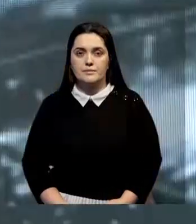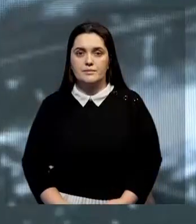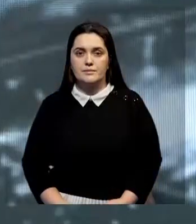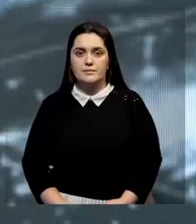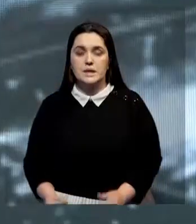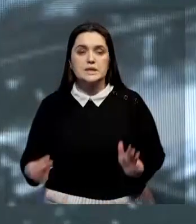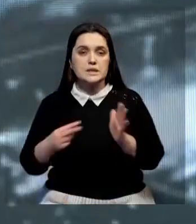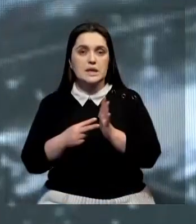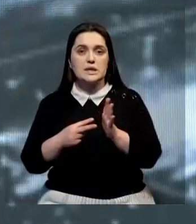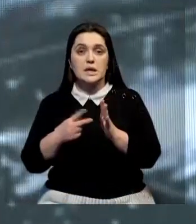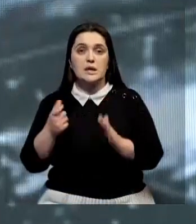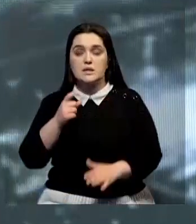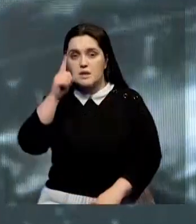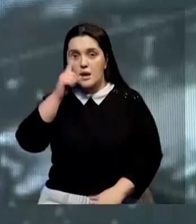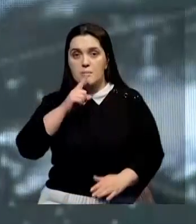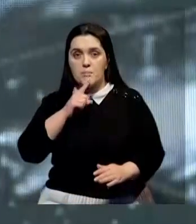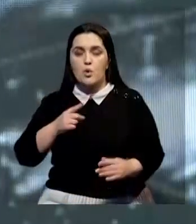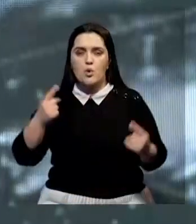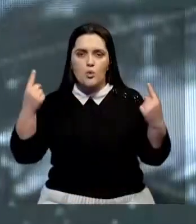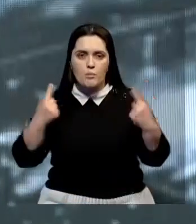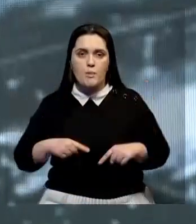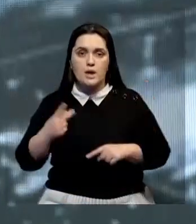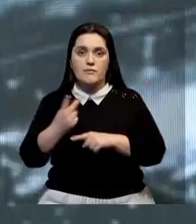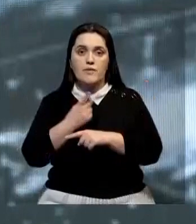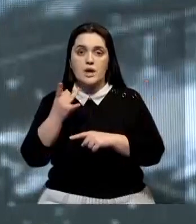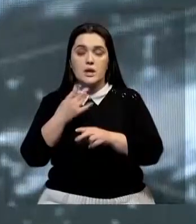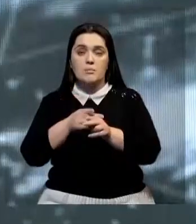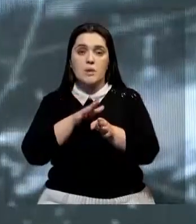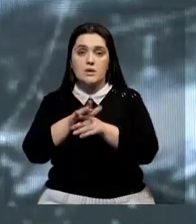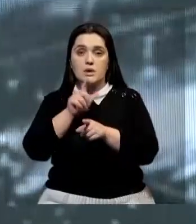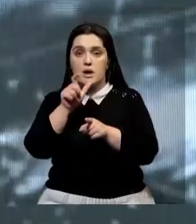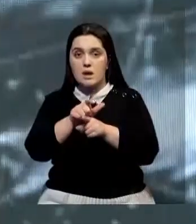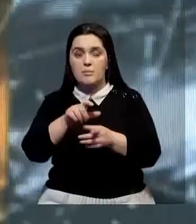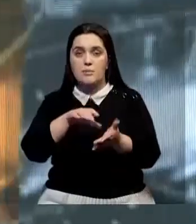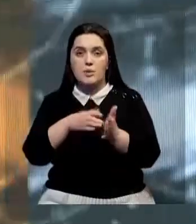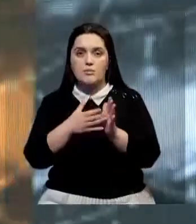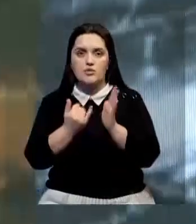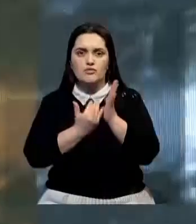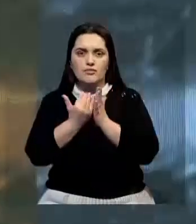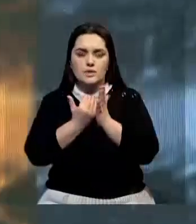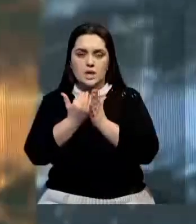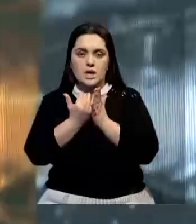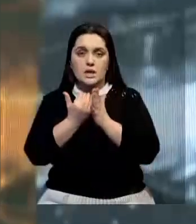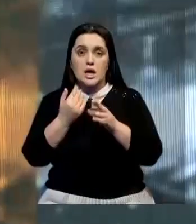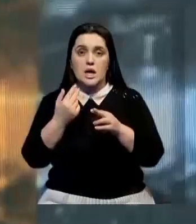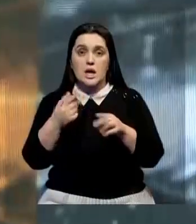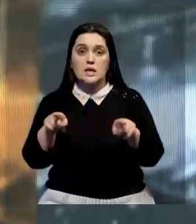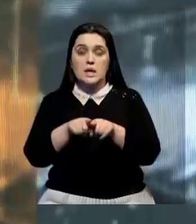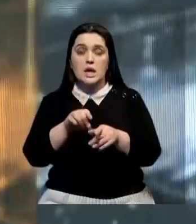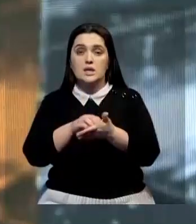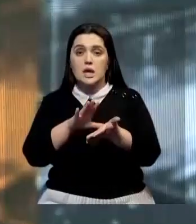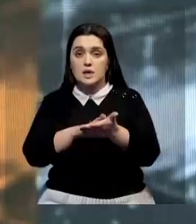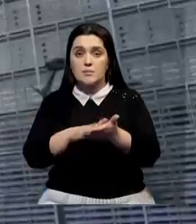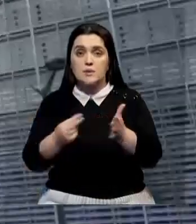Цены на газ за месяц упали вдвое, а наполняемость хранилищ в регионе остается высокой. Так, согласно данным